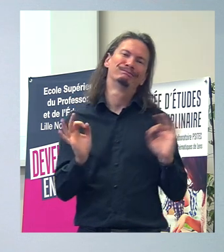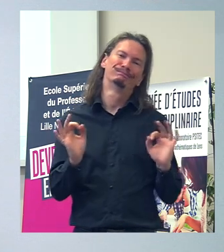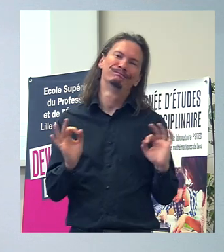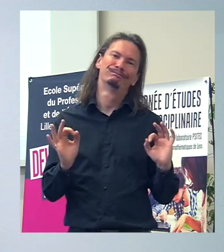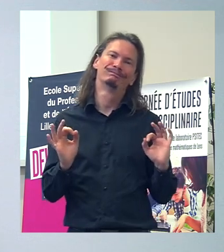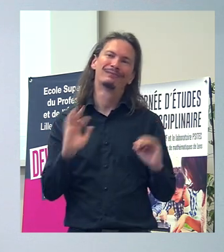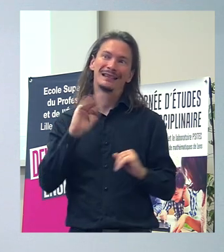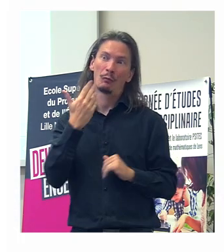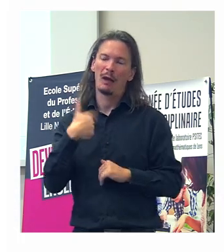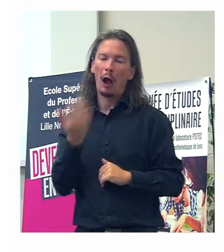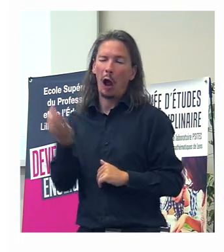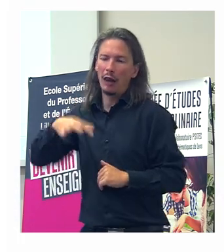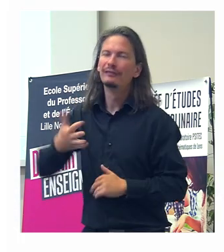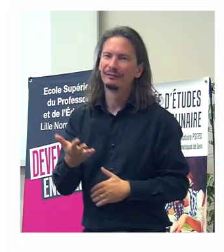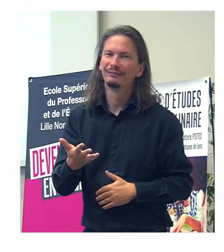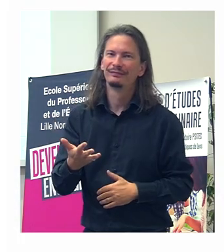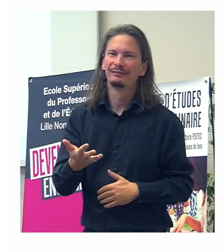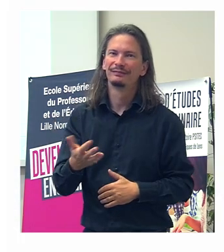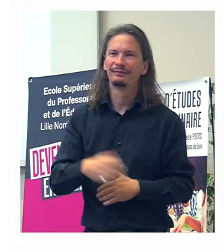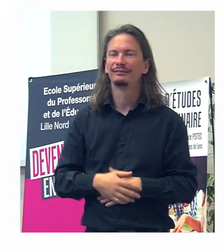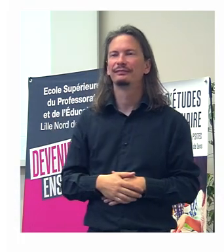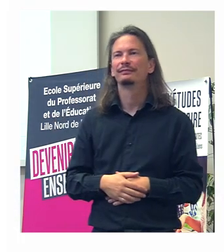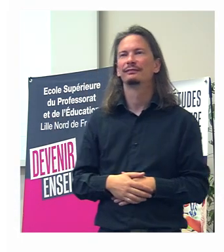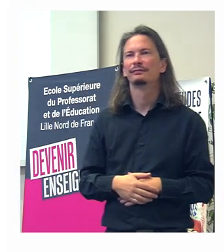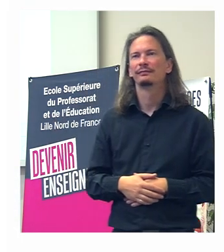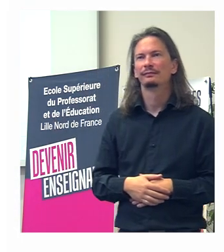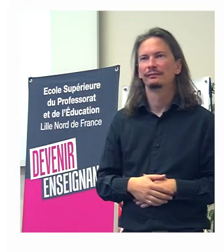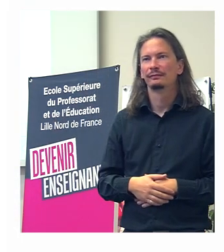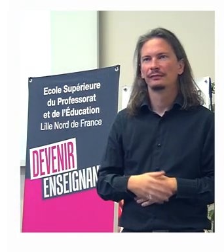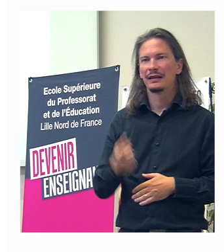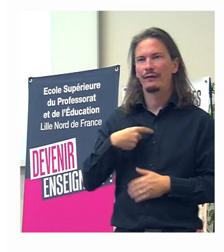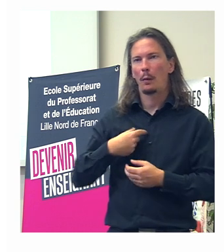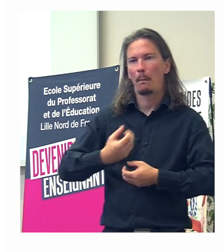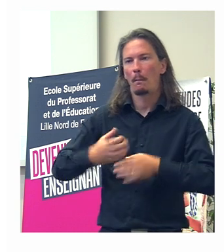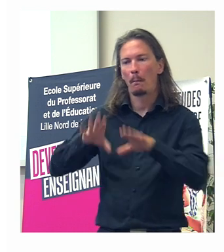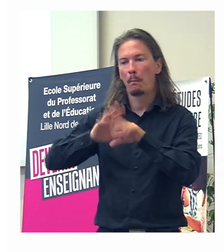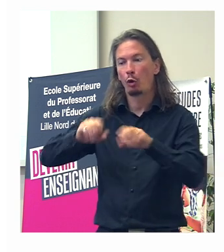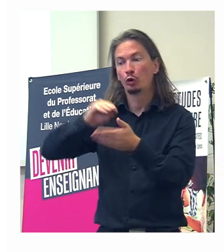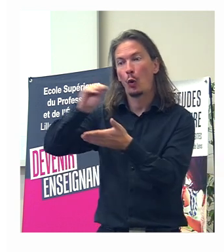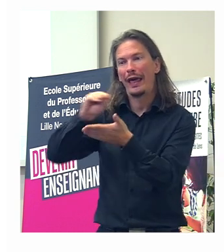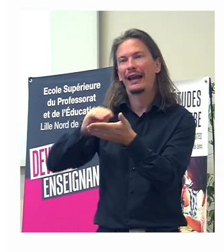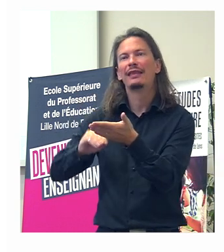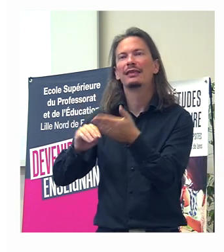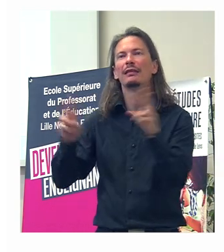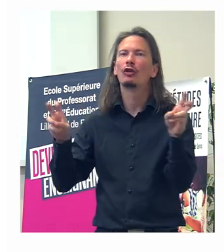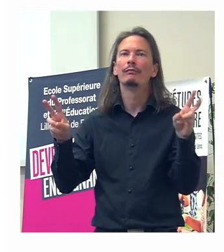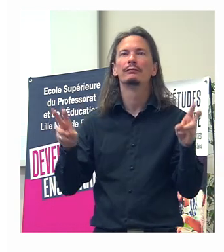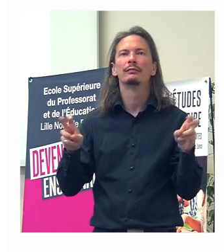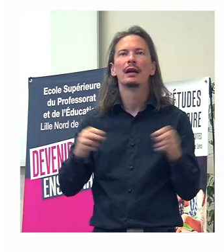que j'ajoute, si vous voulez, à ce protocole, qui est la production par écrit d'une sagesse du